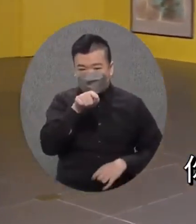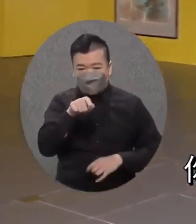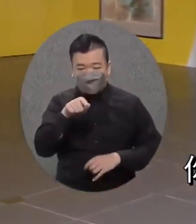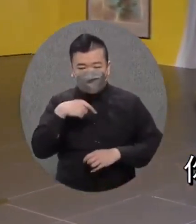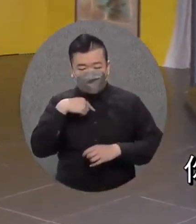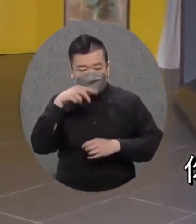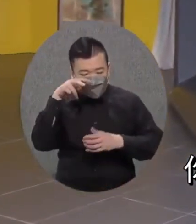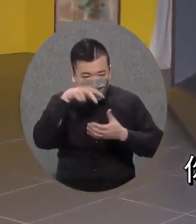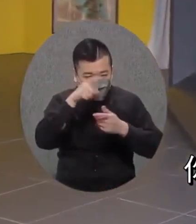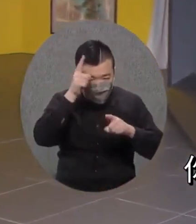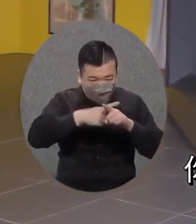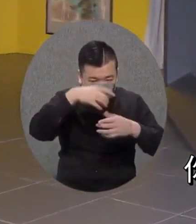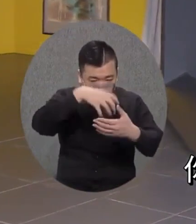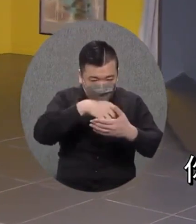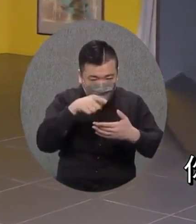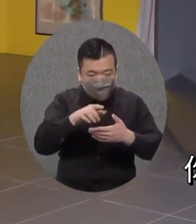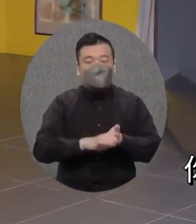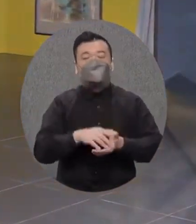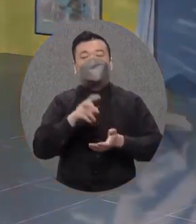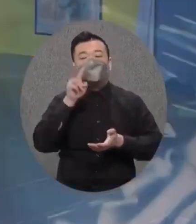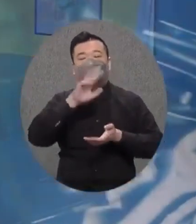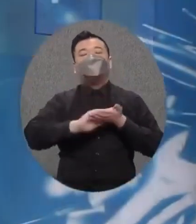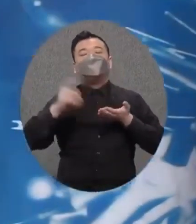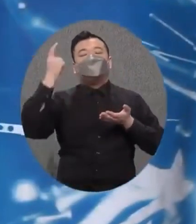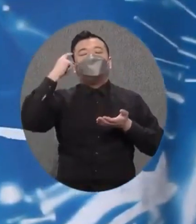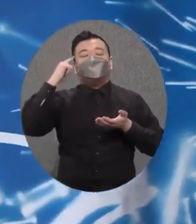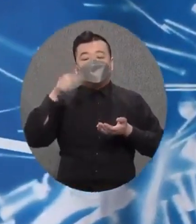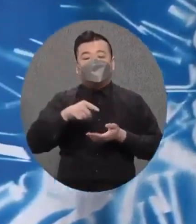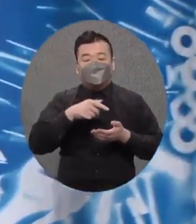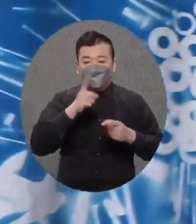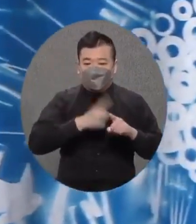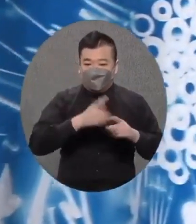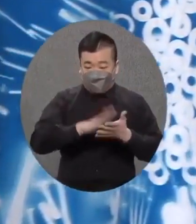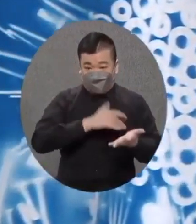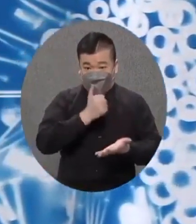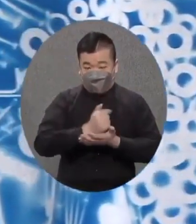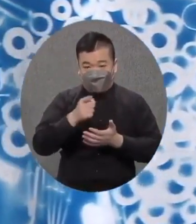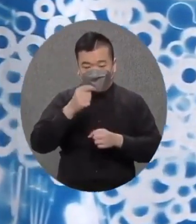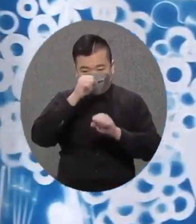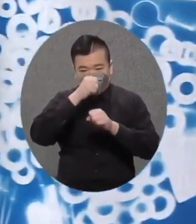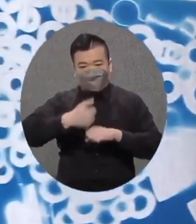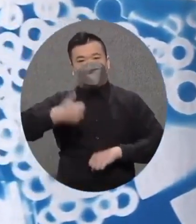中裏邊 ，rather 定係喺一個紙本裏邊咁去睇，咁我諗呢個係一個幾成功嘅一個實驗。